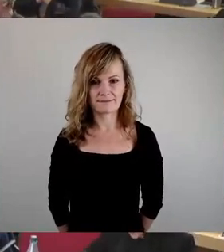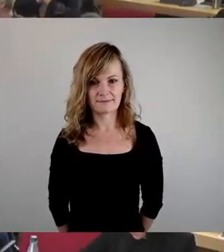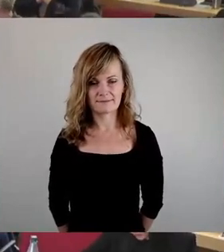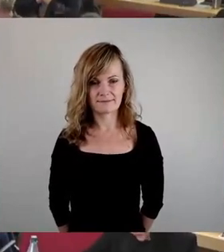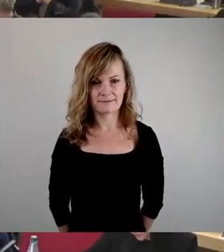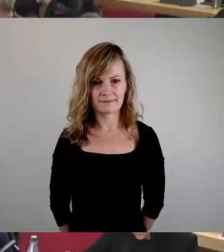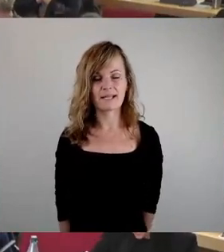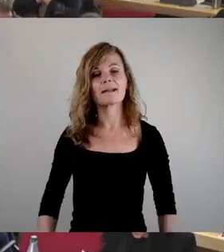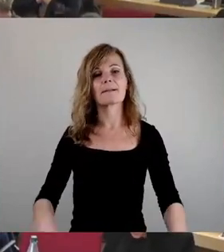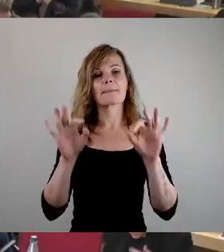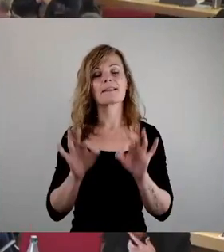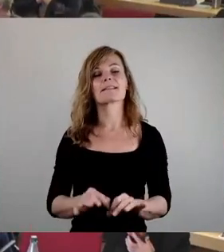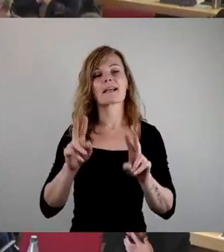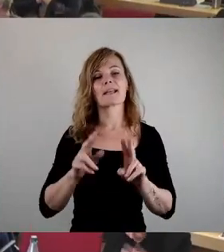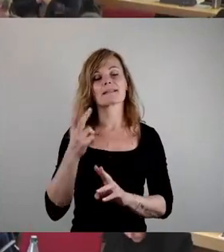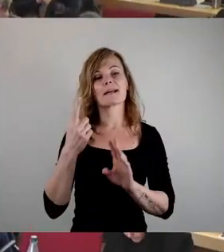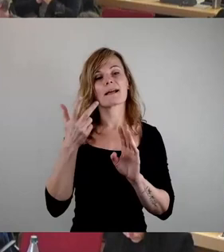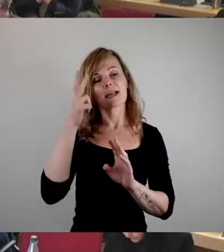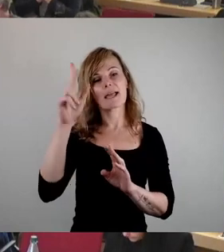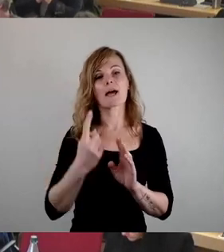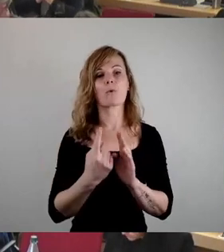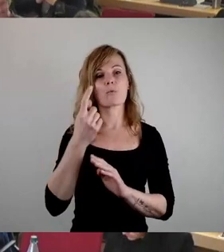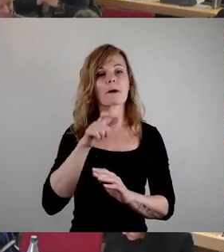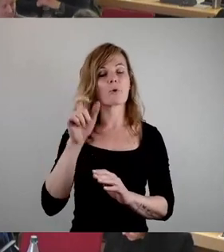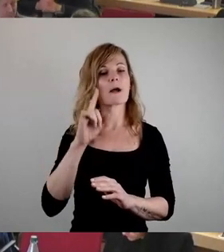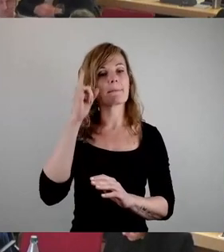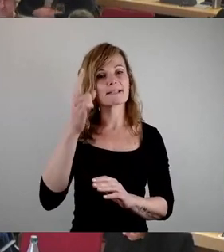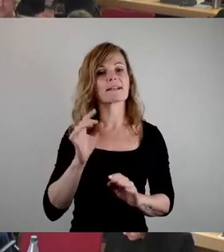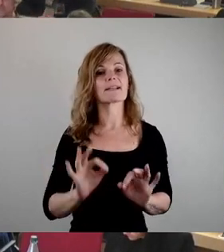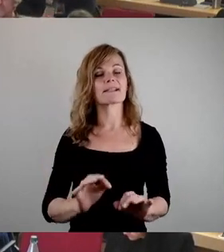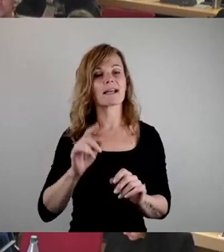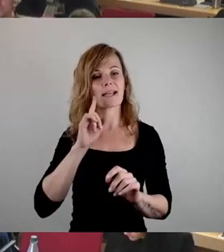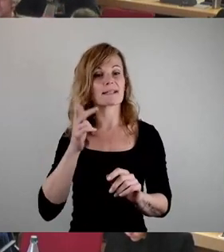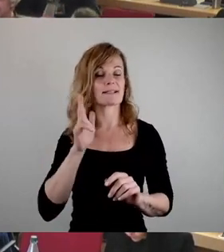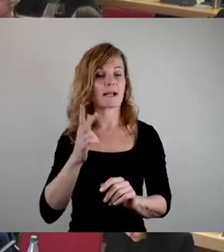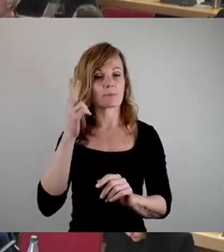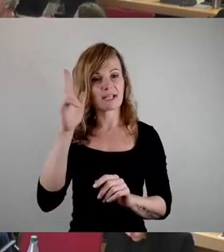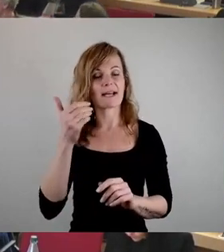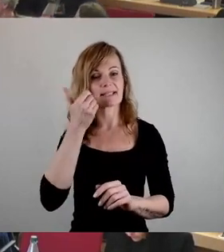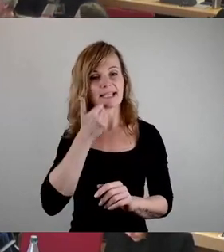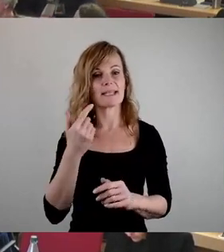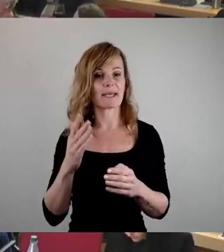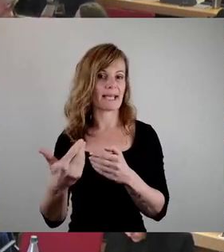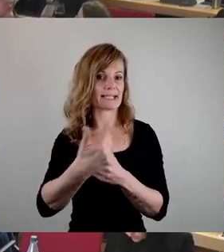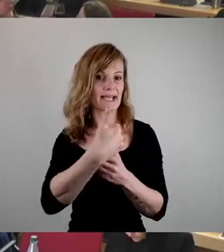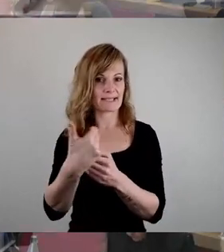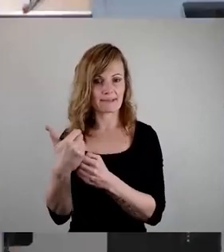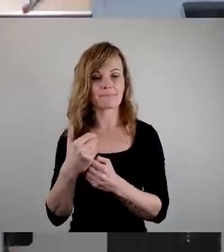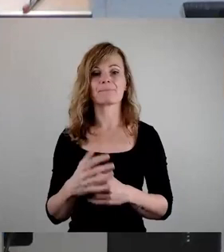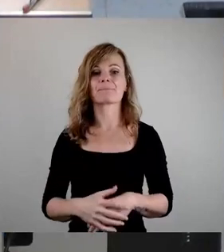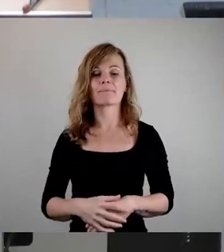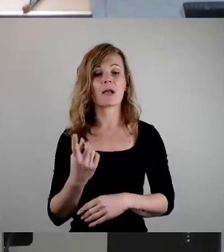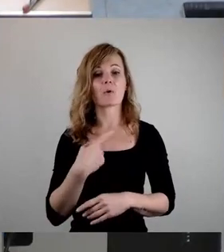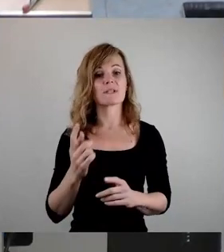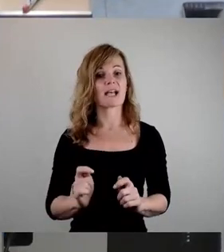Sehr geehrter Oberbürgermeister, sehr geehrte Damen und Herren, liebe Gäste. Hier zur Vorstellung unseres Antrags Einrichtung saisonale